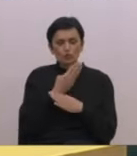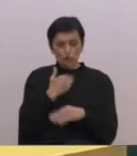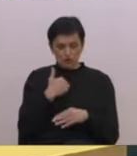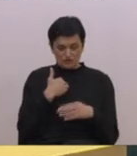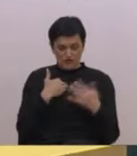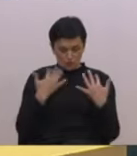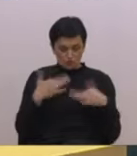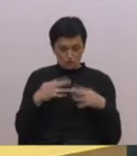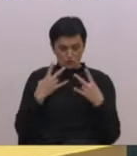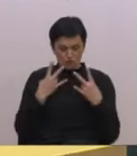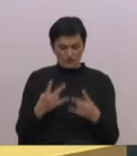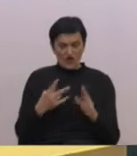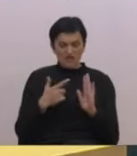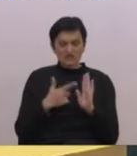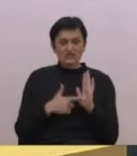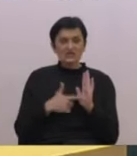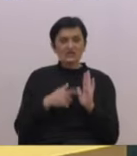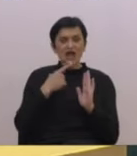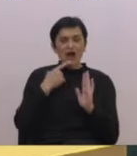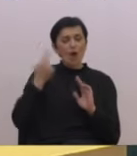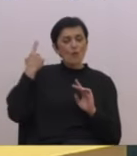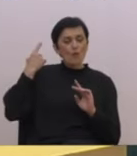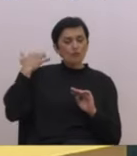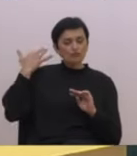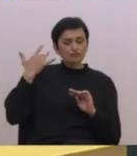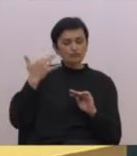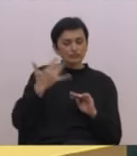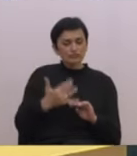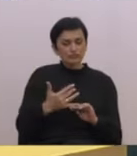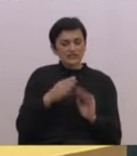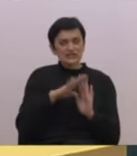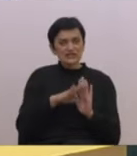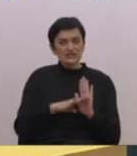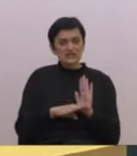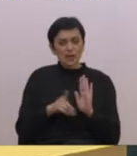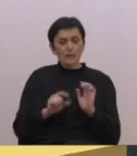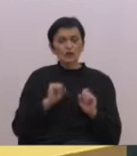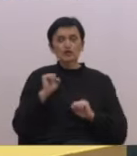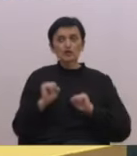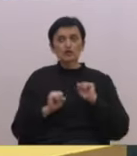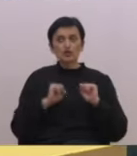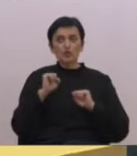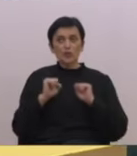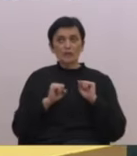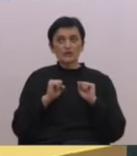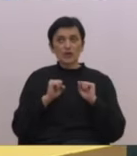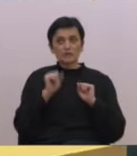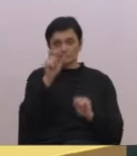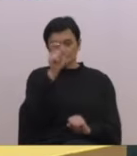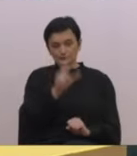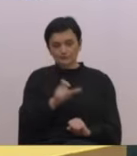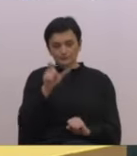უკვე დაგვაზიანა 70 წლის იქ ცხოვრების განმავლობაში სისტემამ, რომელიც ცდილობდა რო